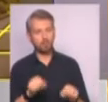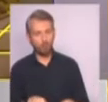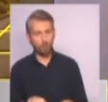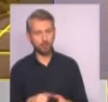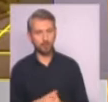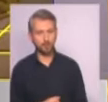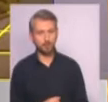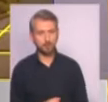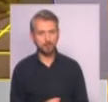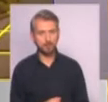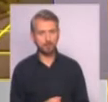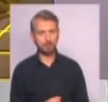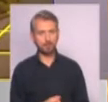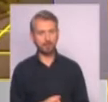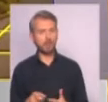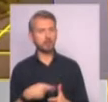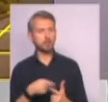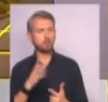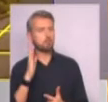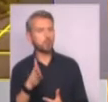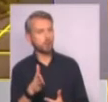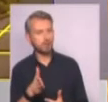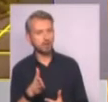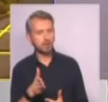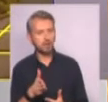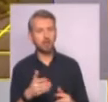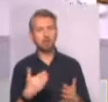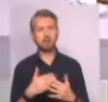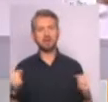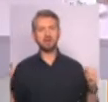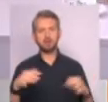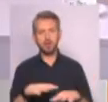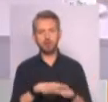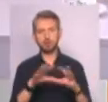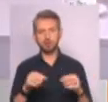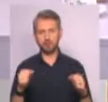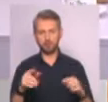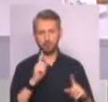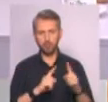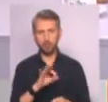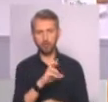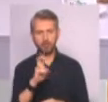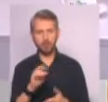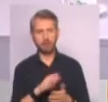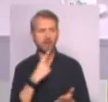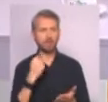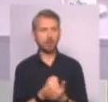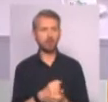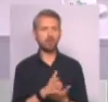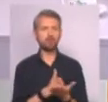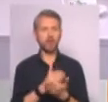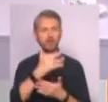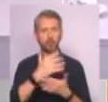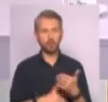Чи, так сказати, буде, умовно, зібралися загальні збори ОСББ, затвердили штатний розпис цього ОСББ в